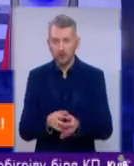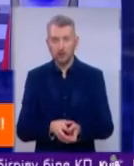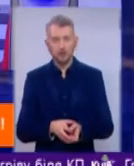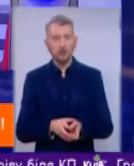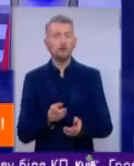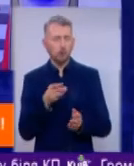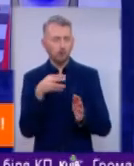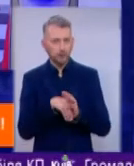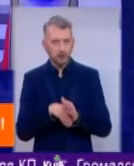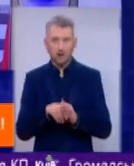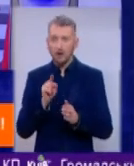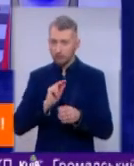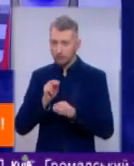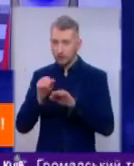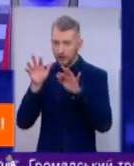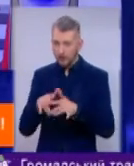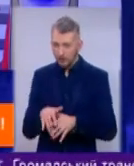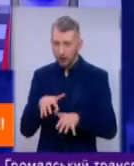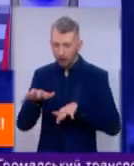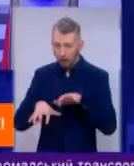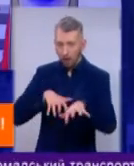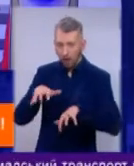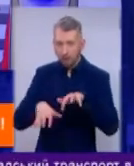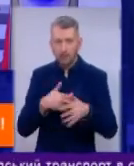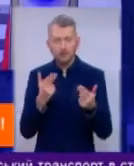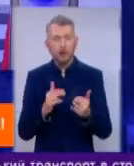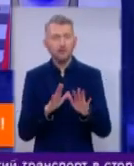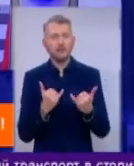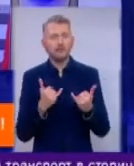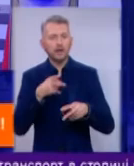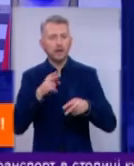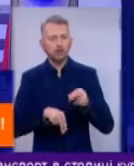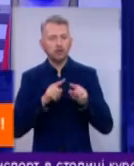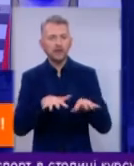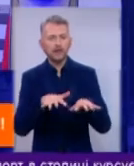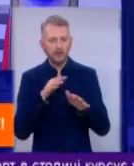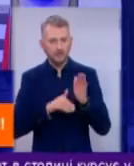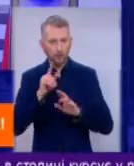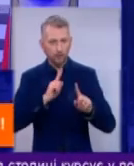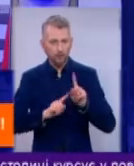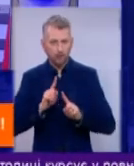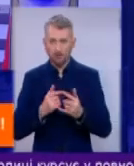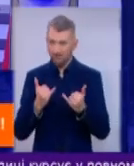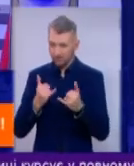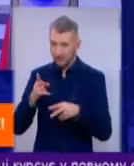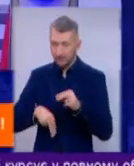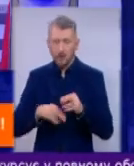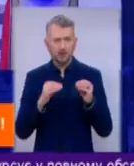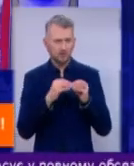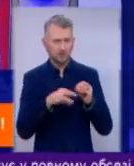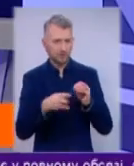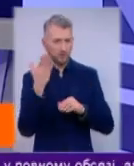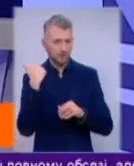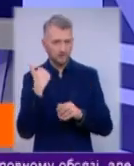через сніг пробувалися до нас? Так, да, тому що тільки що закінчили засідання Верховної Ради. Тільки завершилося, так? 10 хвилин тому. Ага, ну розкажіть